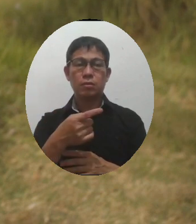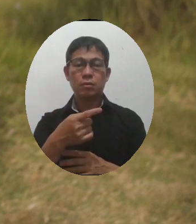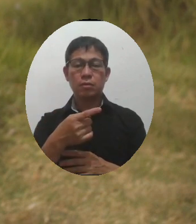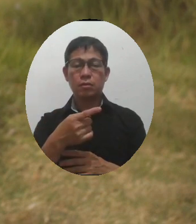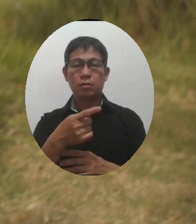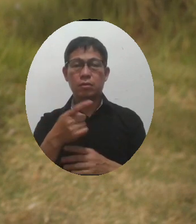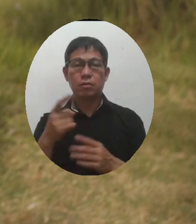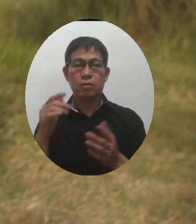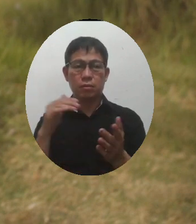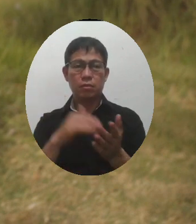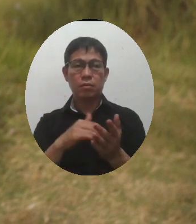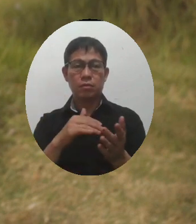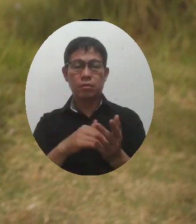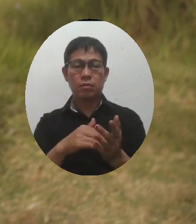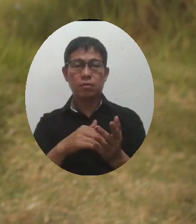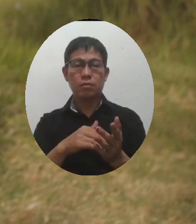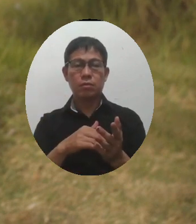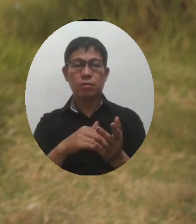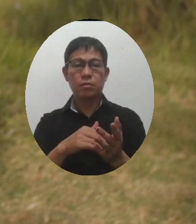namin siya ng